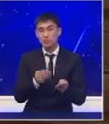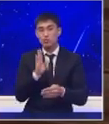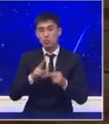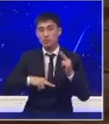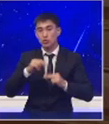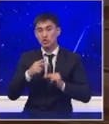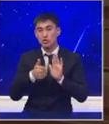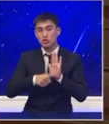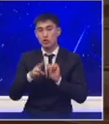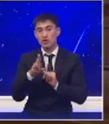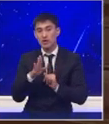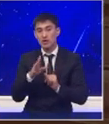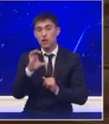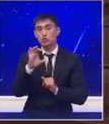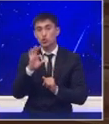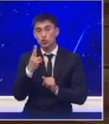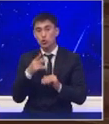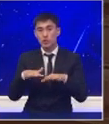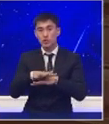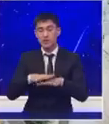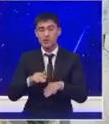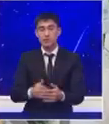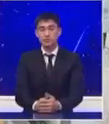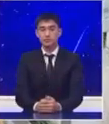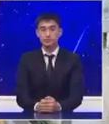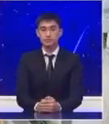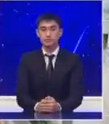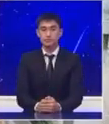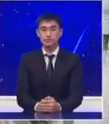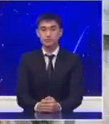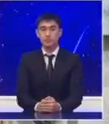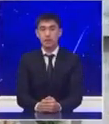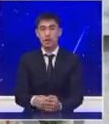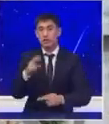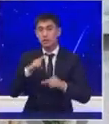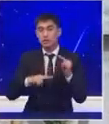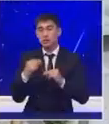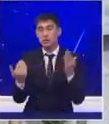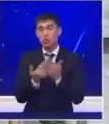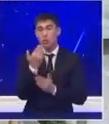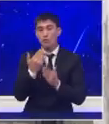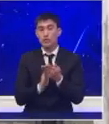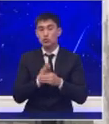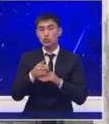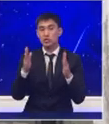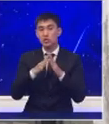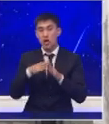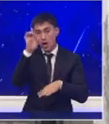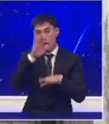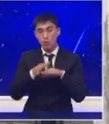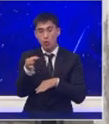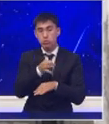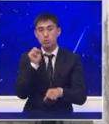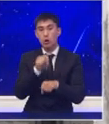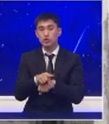построено 600 квартир для социально уязвимых слоев населения. Помимо строительства нового доступного жилья, аким области